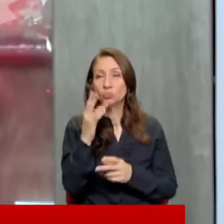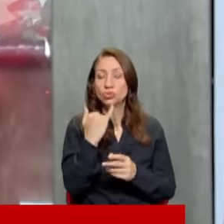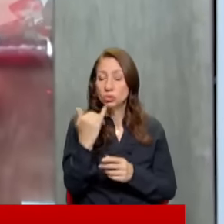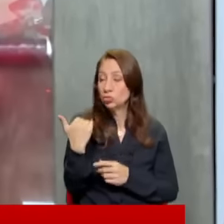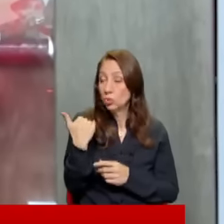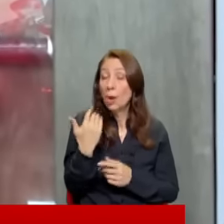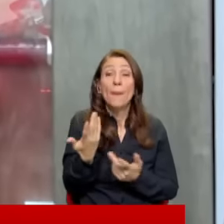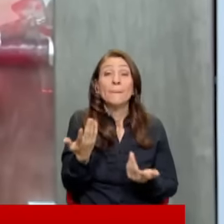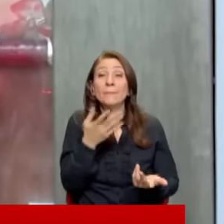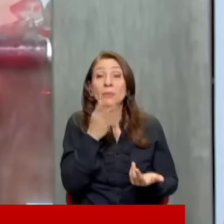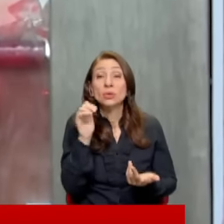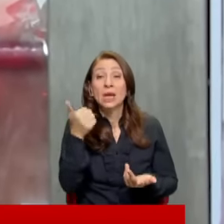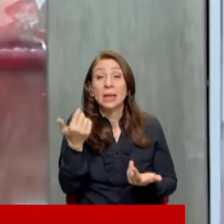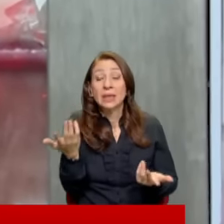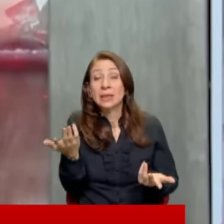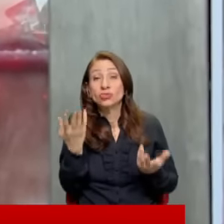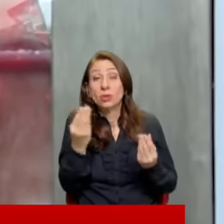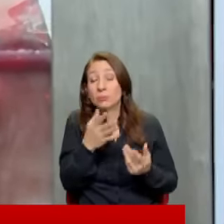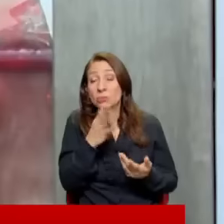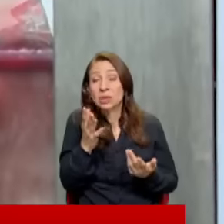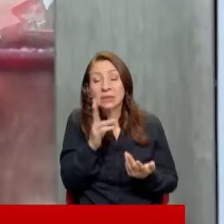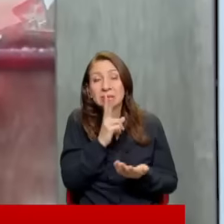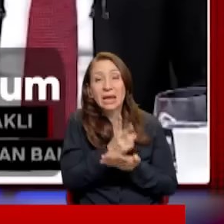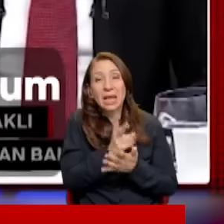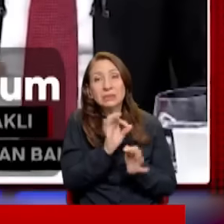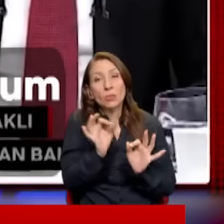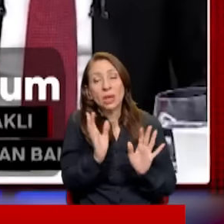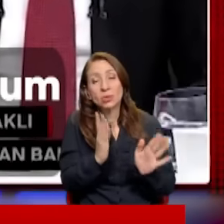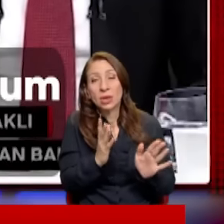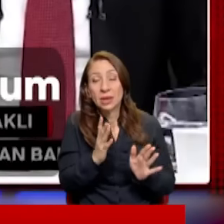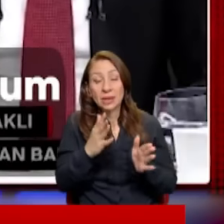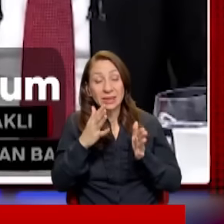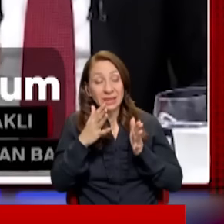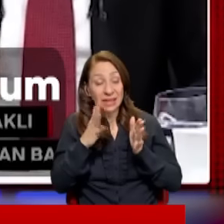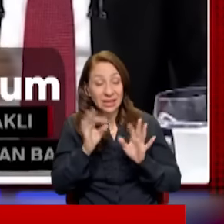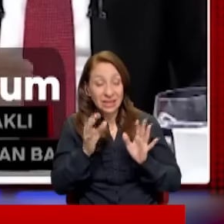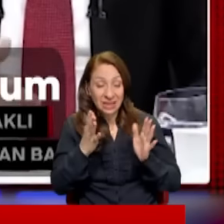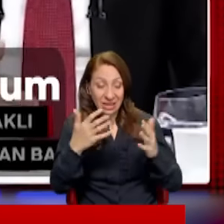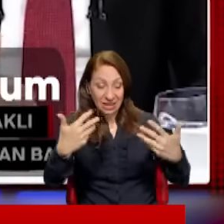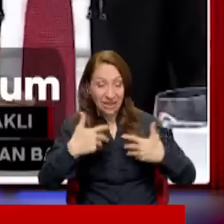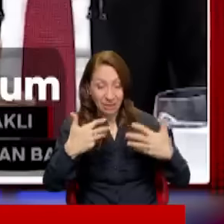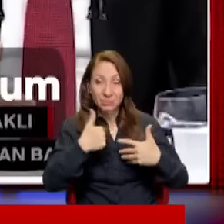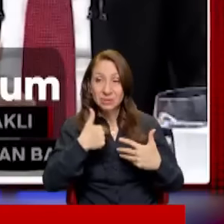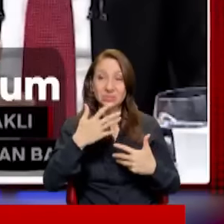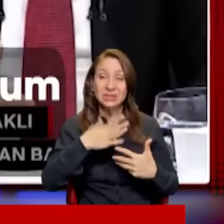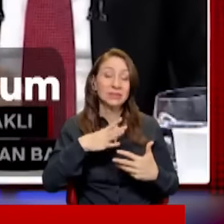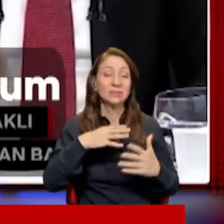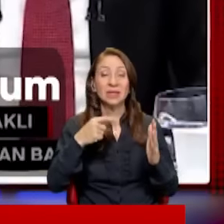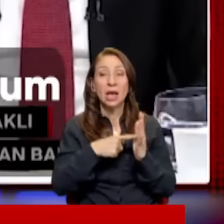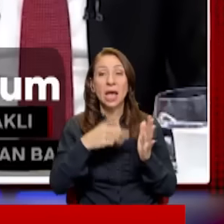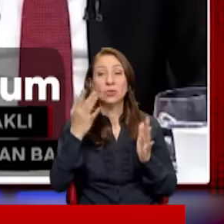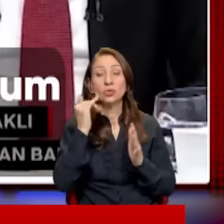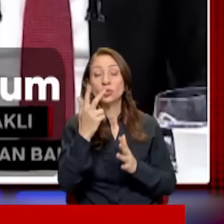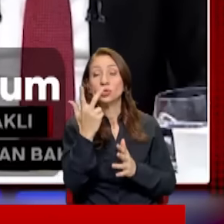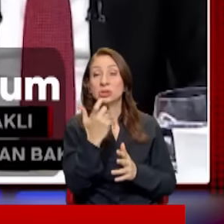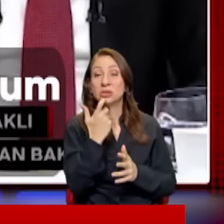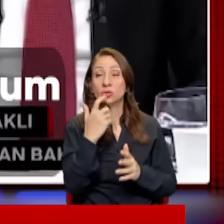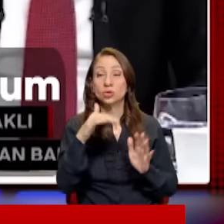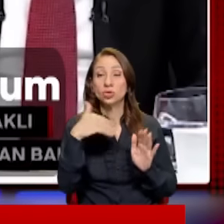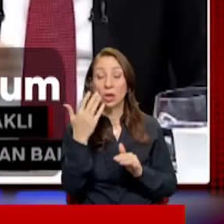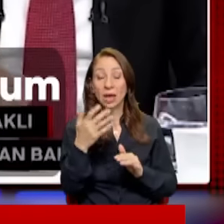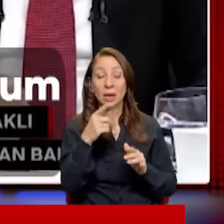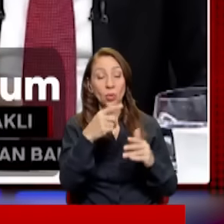Bize soruyor ama biz de bilmiyoruz Yarını O yüzden kararsız gidiyor böyle ithalatla ilgili konuşayım Bizim amacımız maksimum 3 yıl